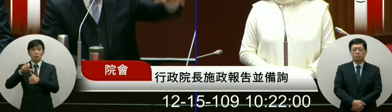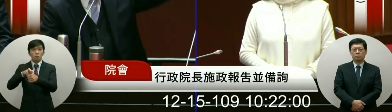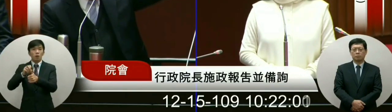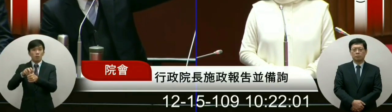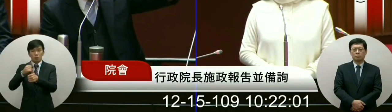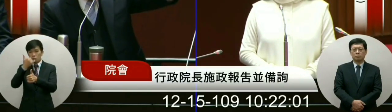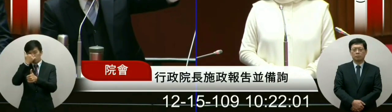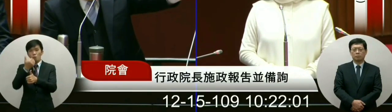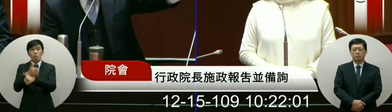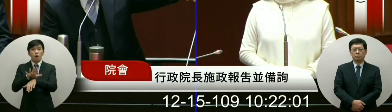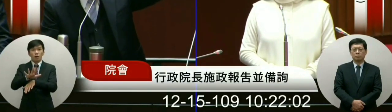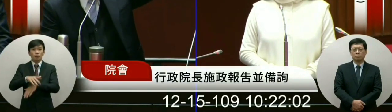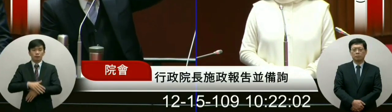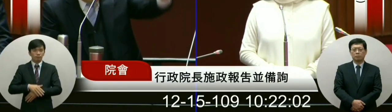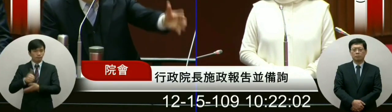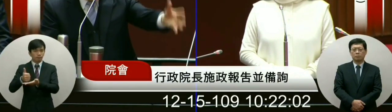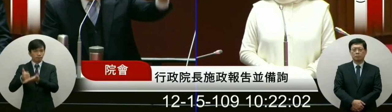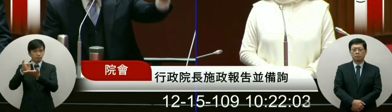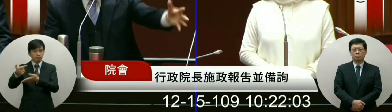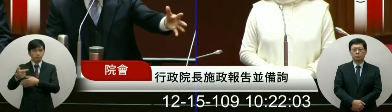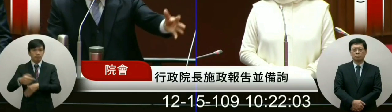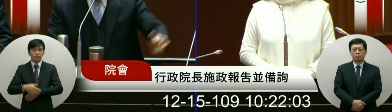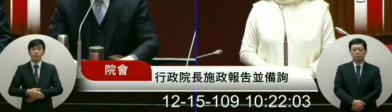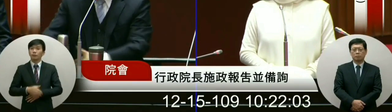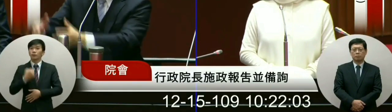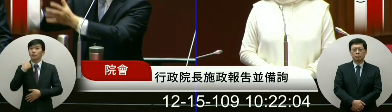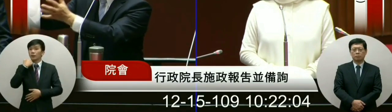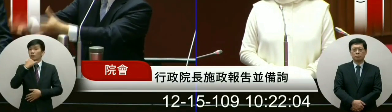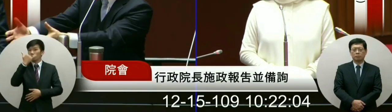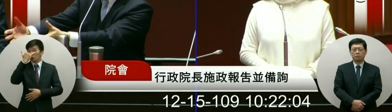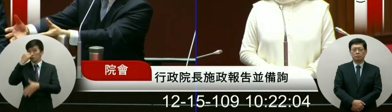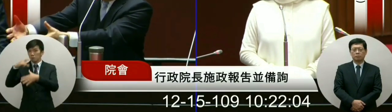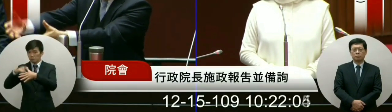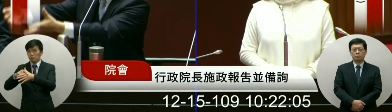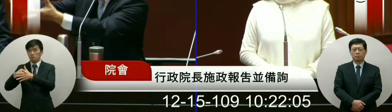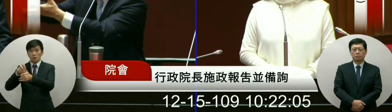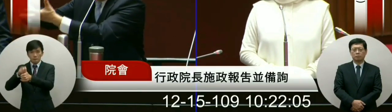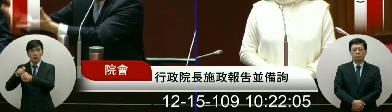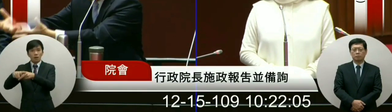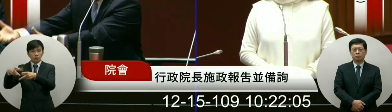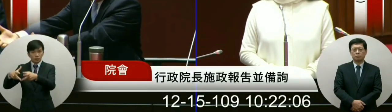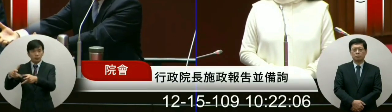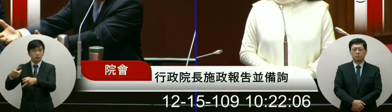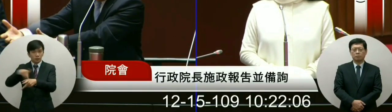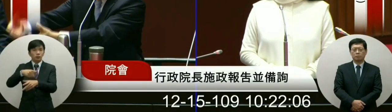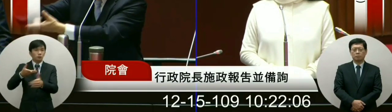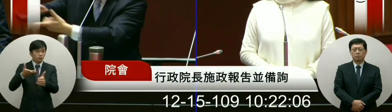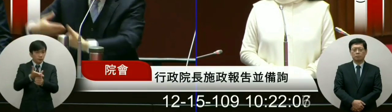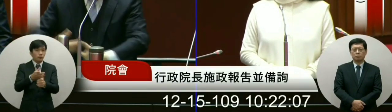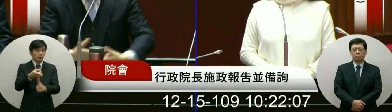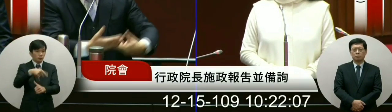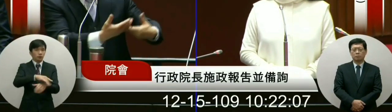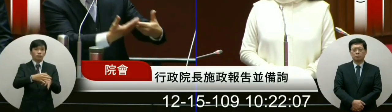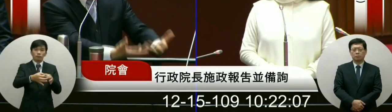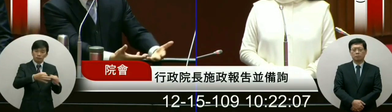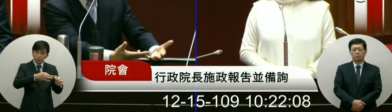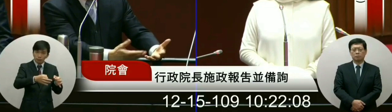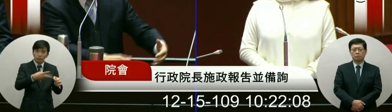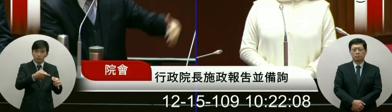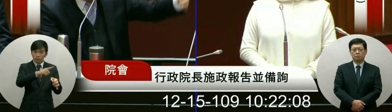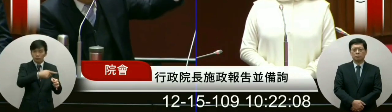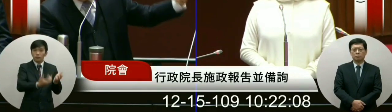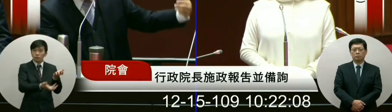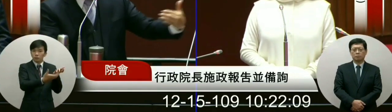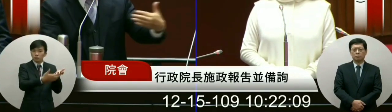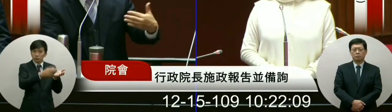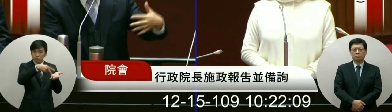楚，台湾的猪肉从养猪场到屠宰场到猪肉摊一直到小面